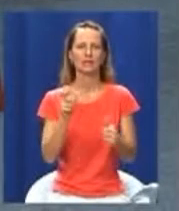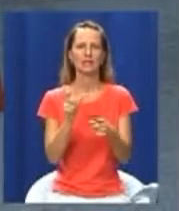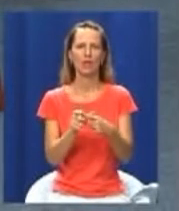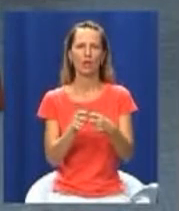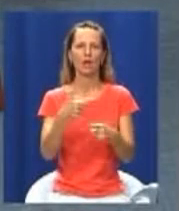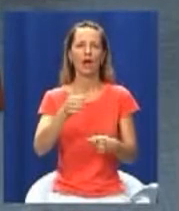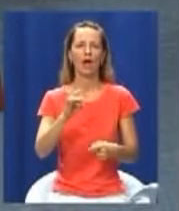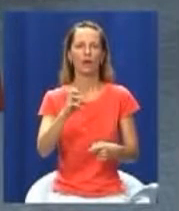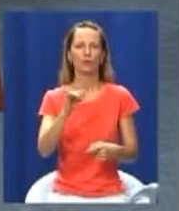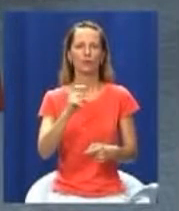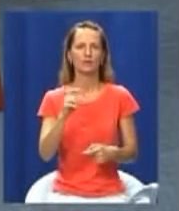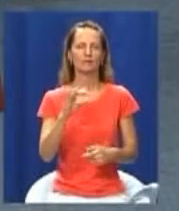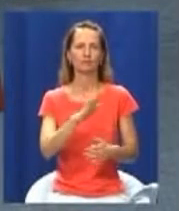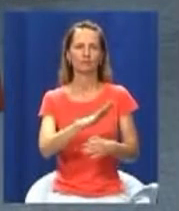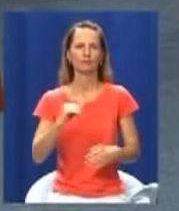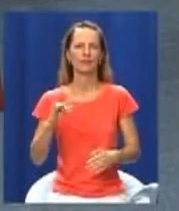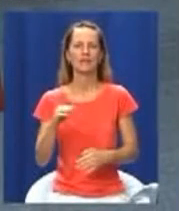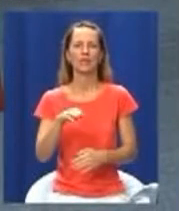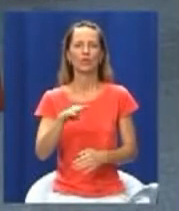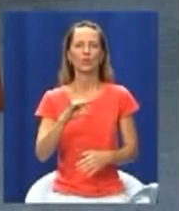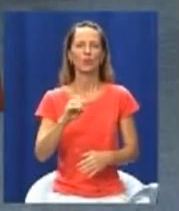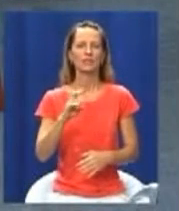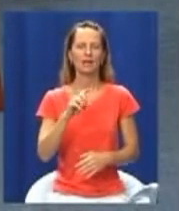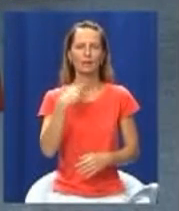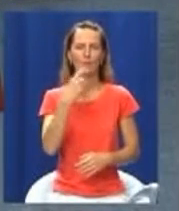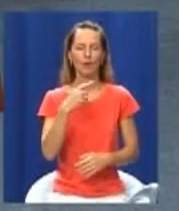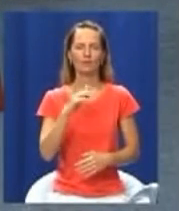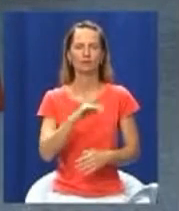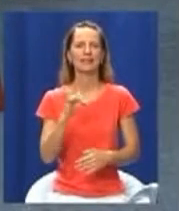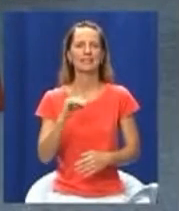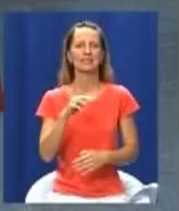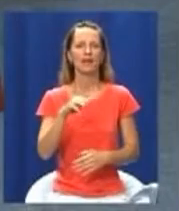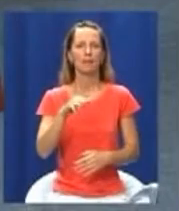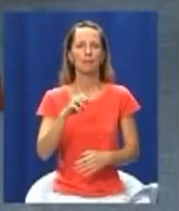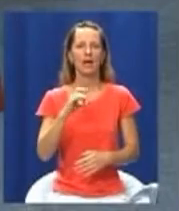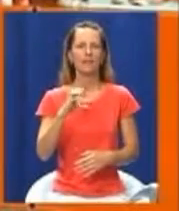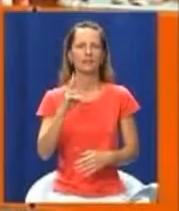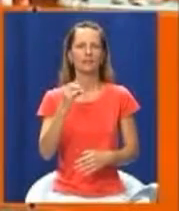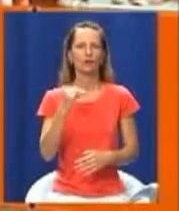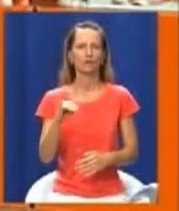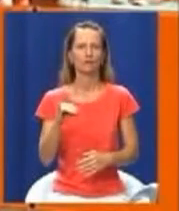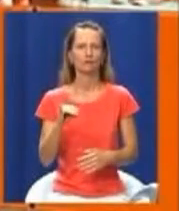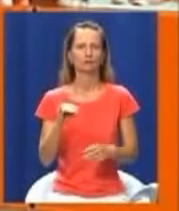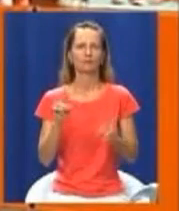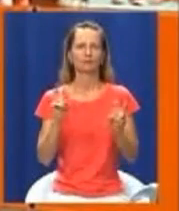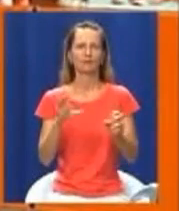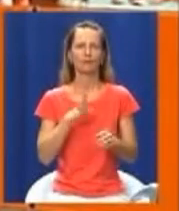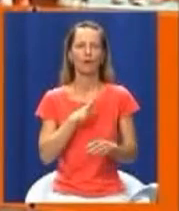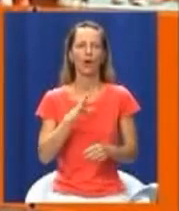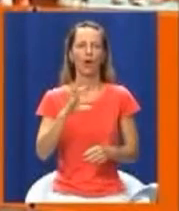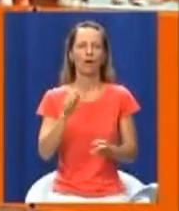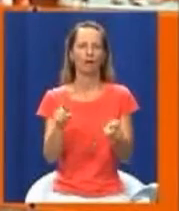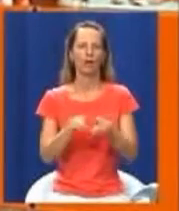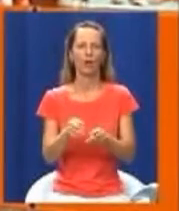запозичено насправді з тюркських мов. В тюрську потрапило з перської, де буквально означало «віслячий огірок». Тобто уяви собі таку ситуацію, що